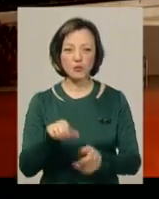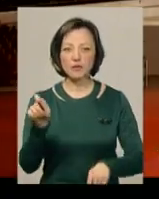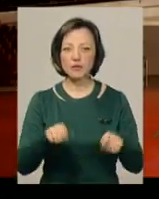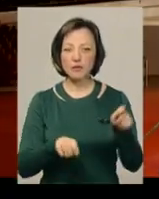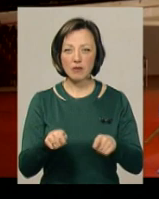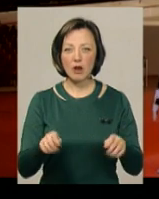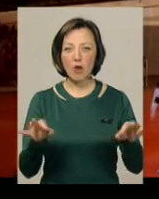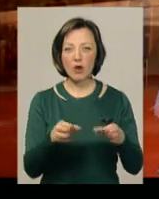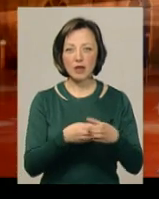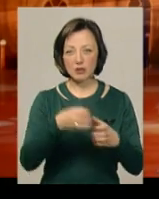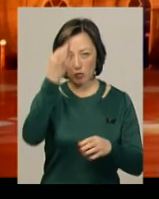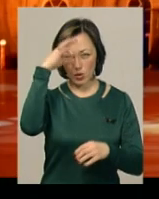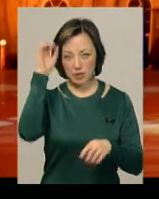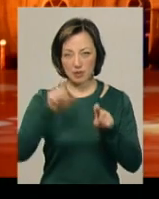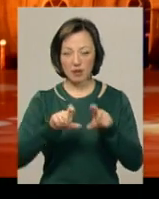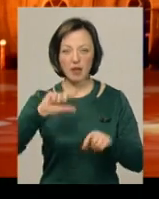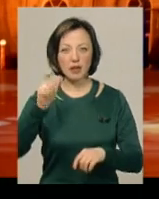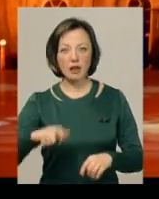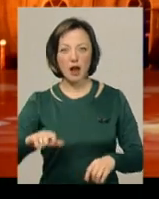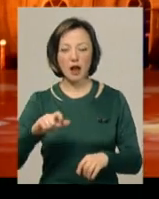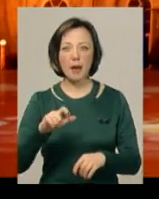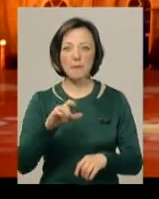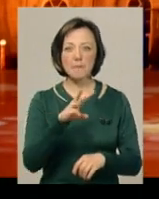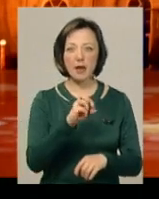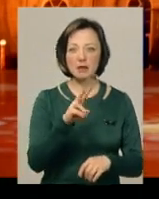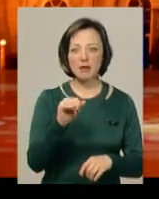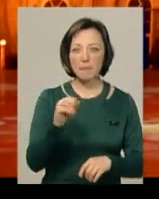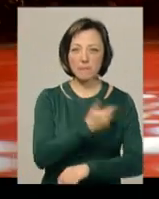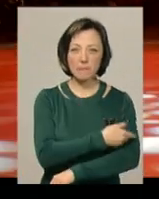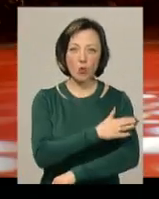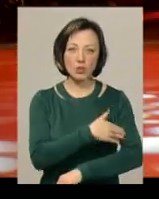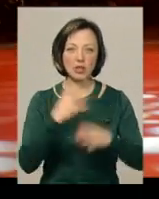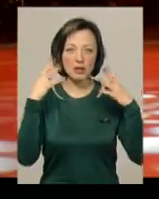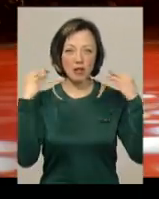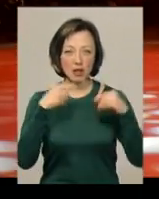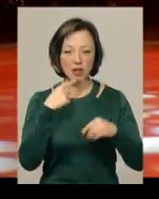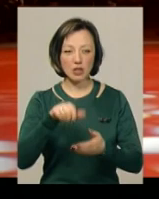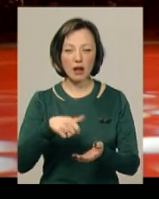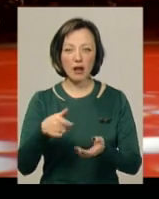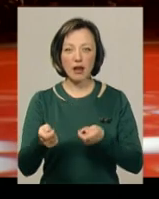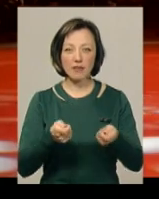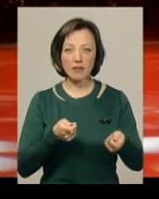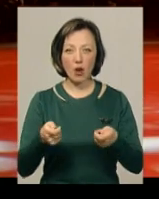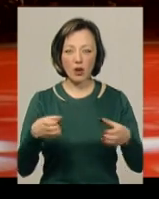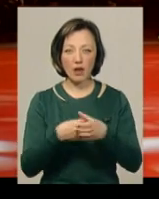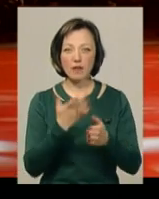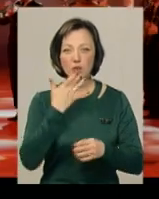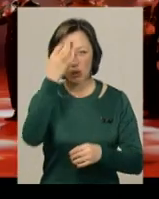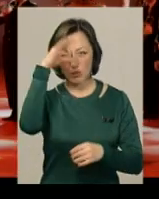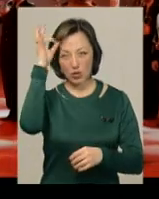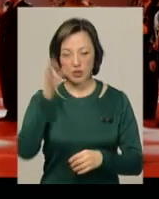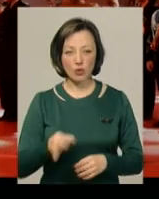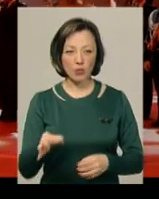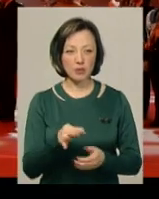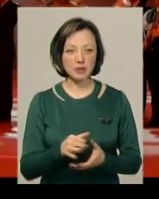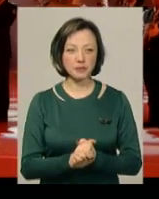брали оркестри поліцейських відомств Італії, Мексики, Польщі, Нідерландів, каже керівник оркестру Головного управління Національної поліції Хмельницької області